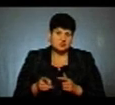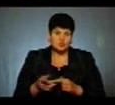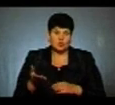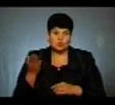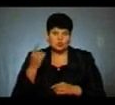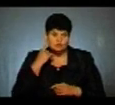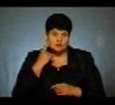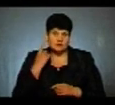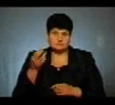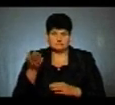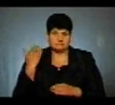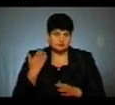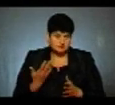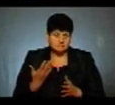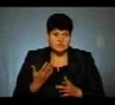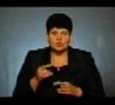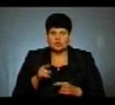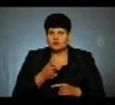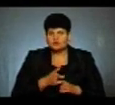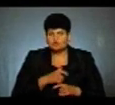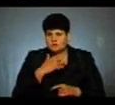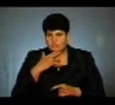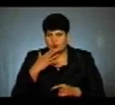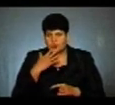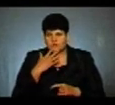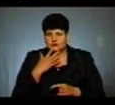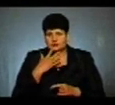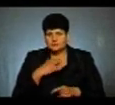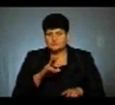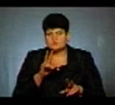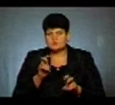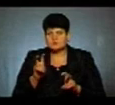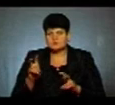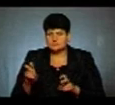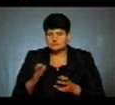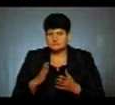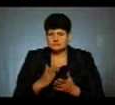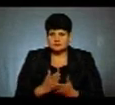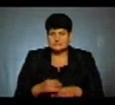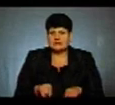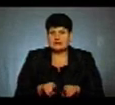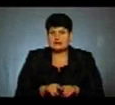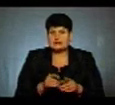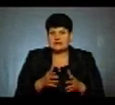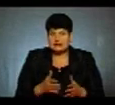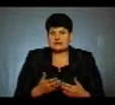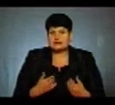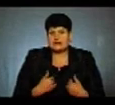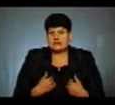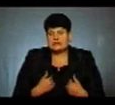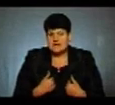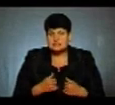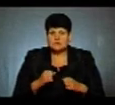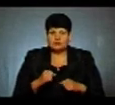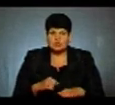погляд. Адже дуже багато аспектів є таких, які ну, для нас, можливо,